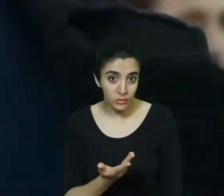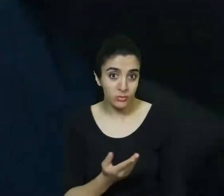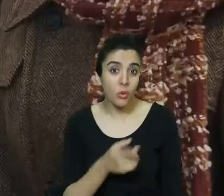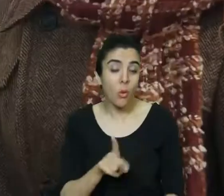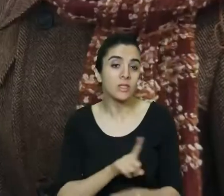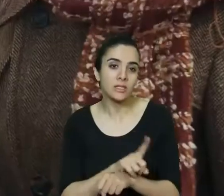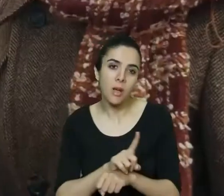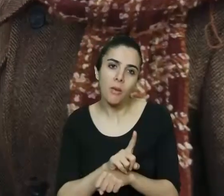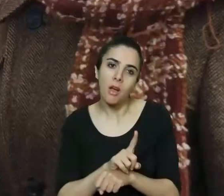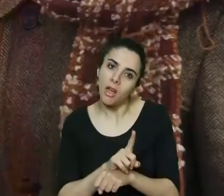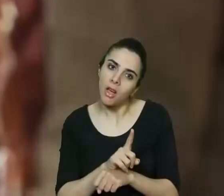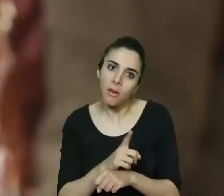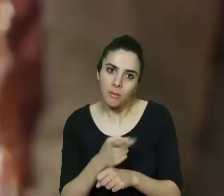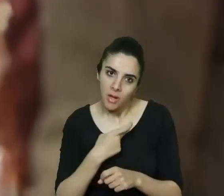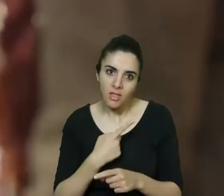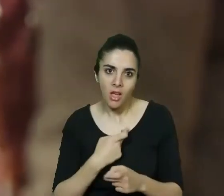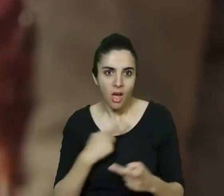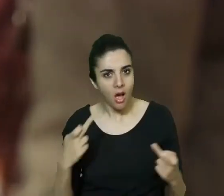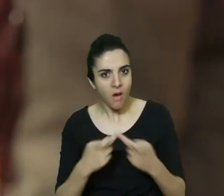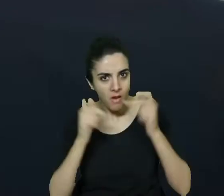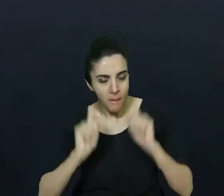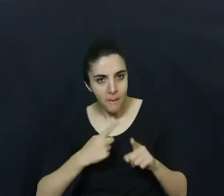o zaman kozlarımızı paylaşalım ha.